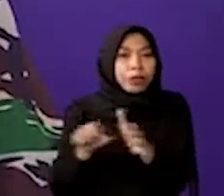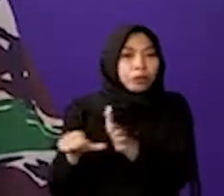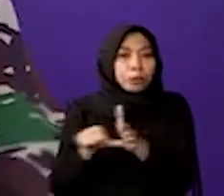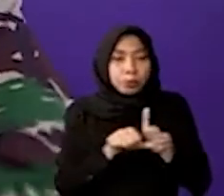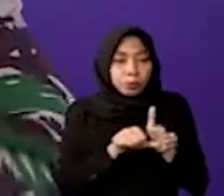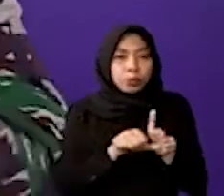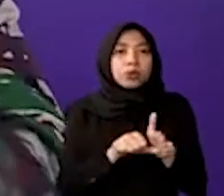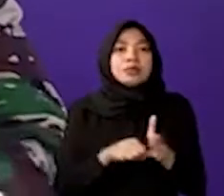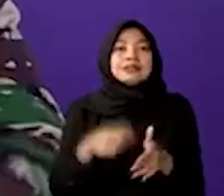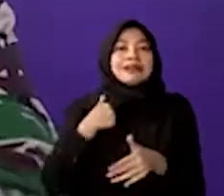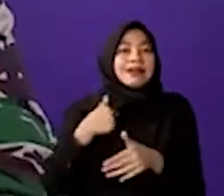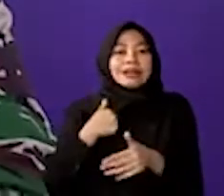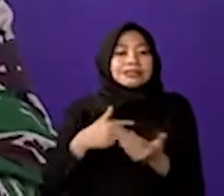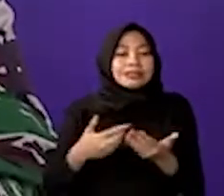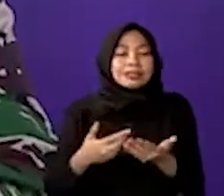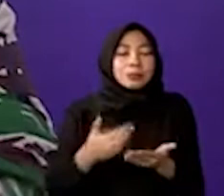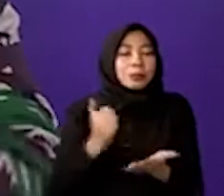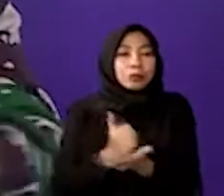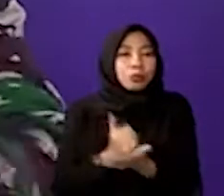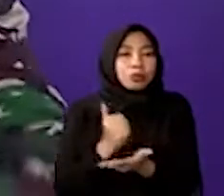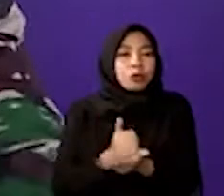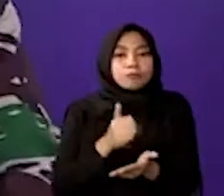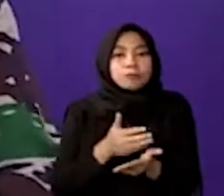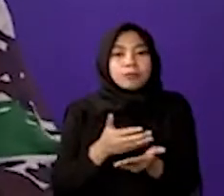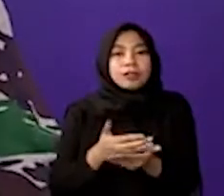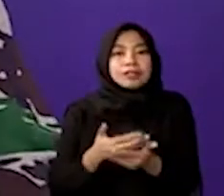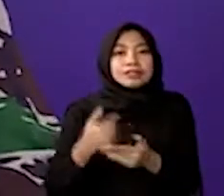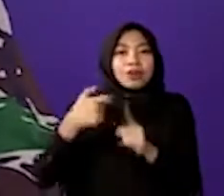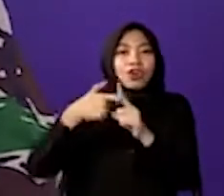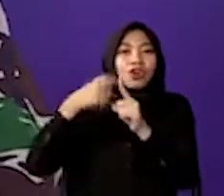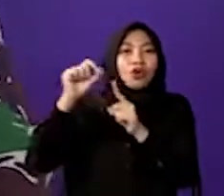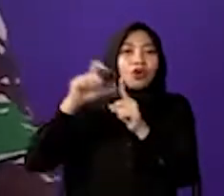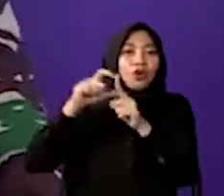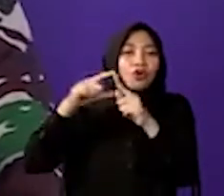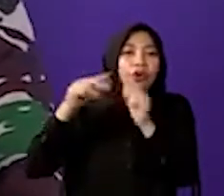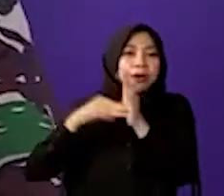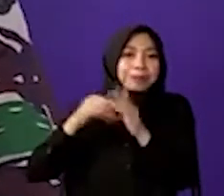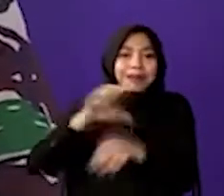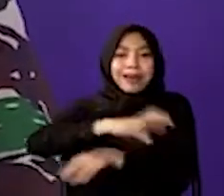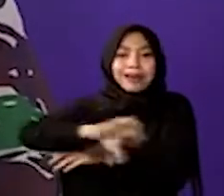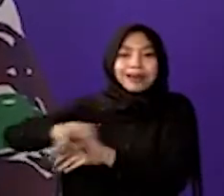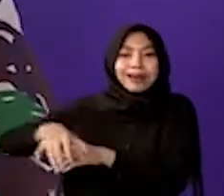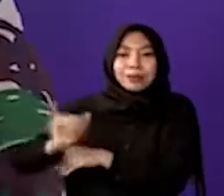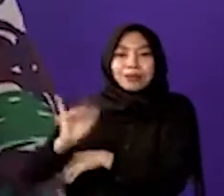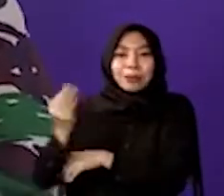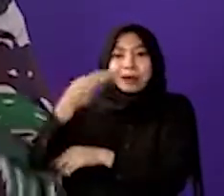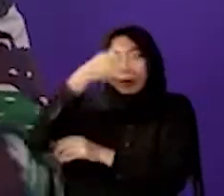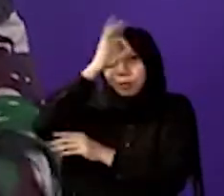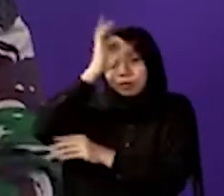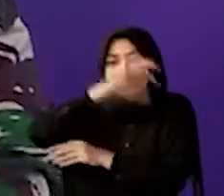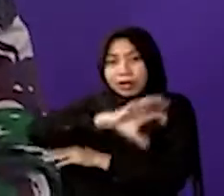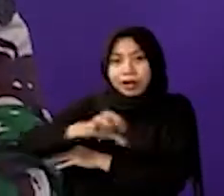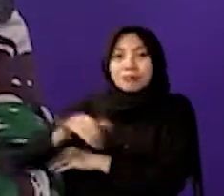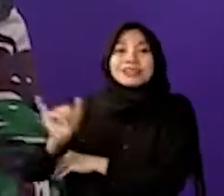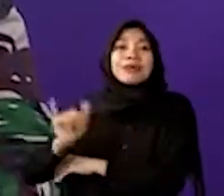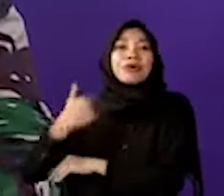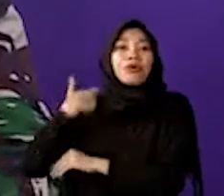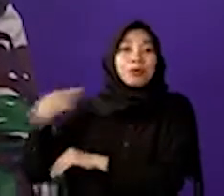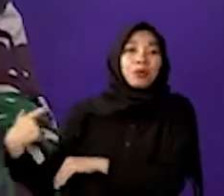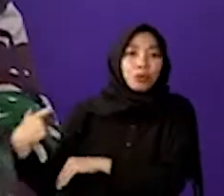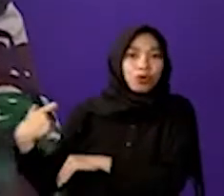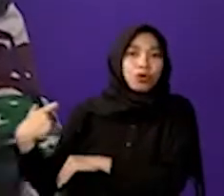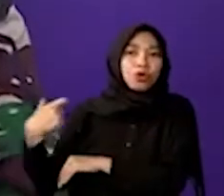benar-benar di lapangan sesuai dengan pertimbangan Panglima qodam di daerah dan Kapolda dan juga dengan gubernur